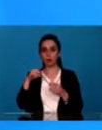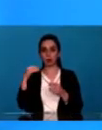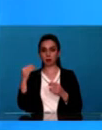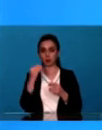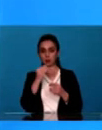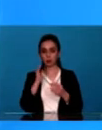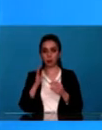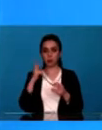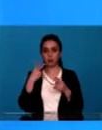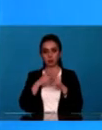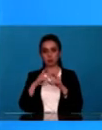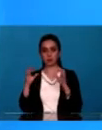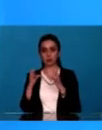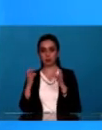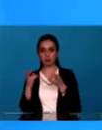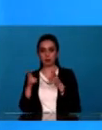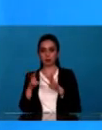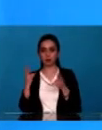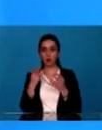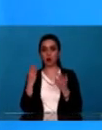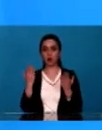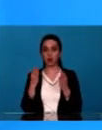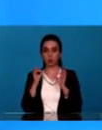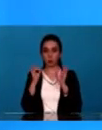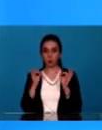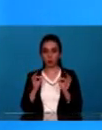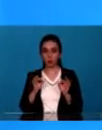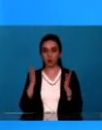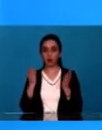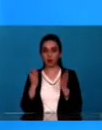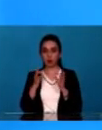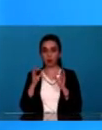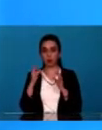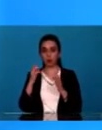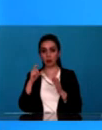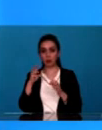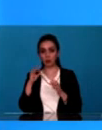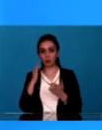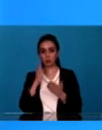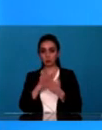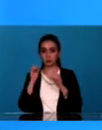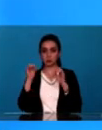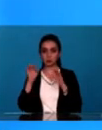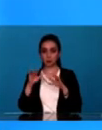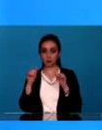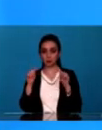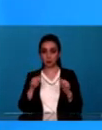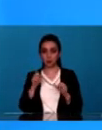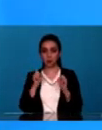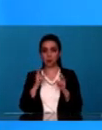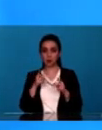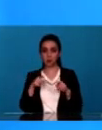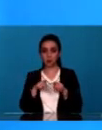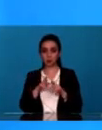у нас должны будут сохраняться. Значит, каким образом? Какие элементы мы расположим на форме и как это будет все у